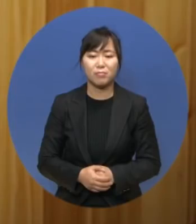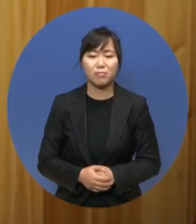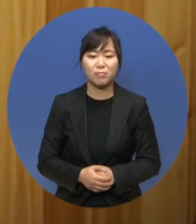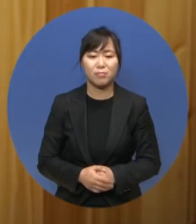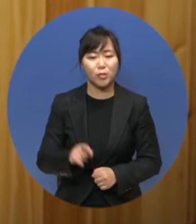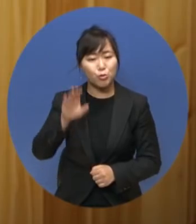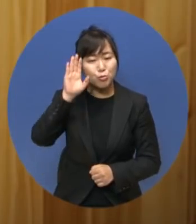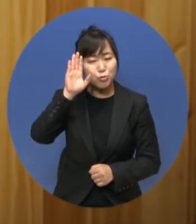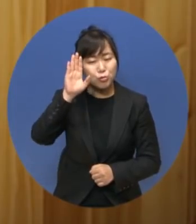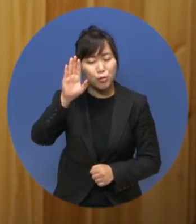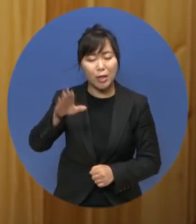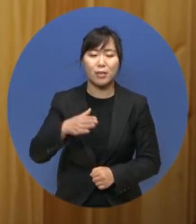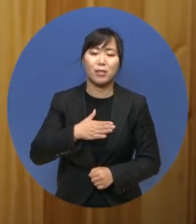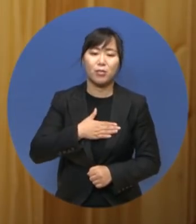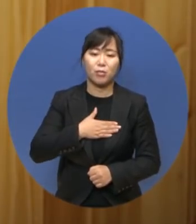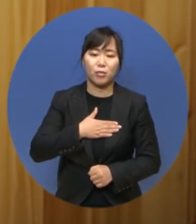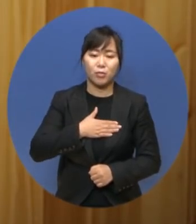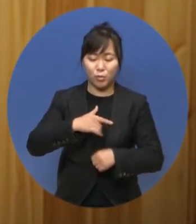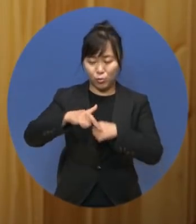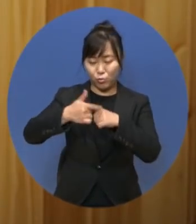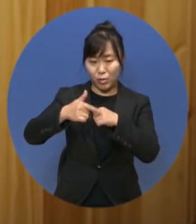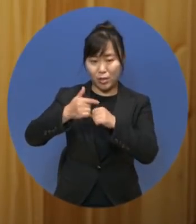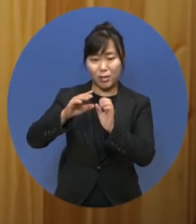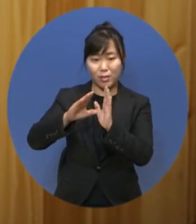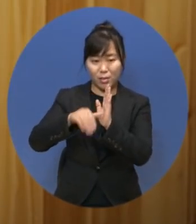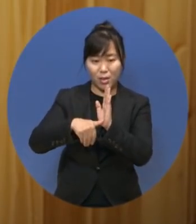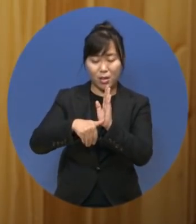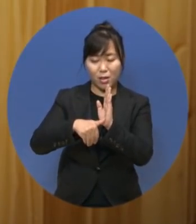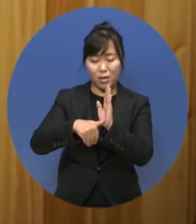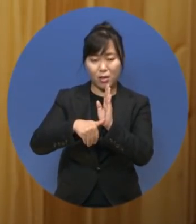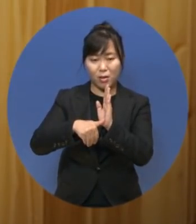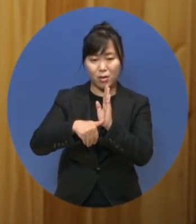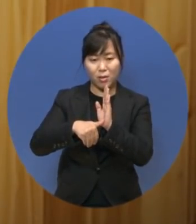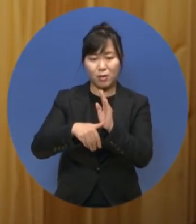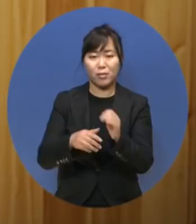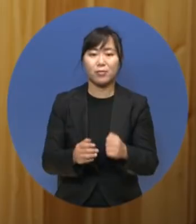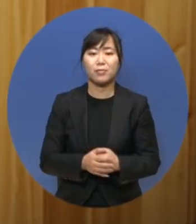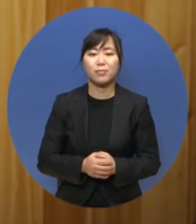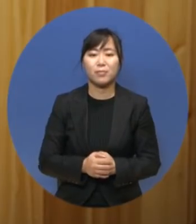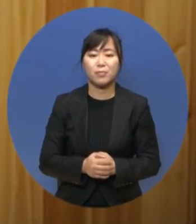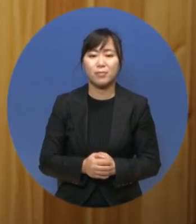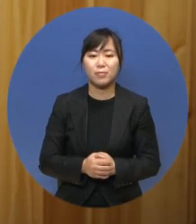그러고 난 뒤에 제가 6학년 때 돼가지고